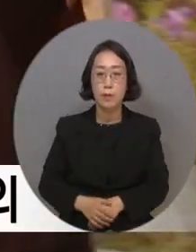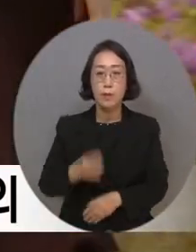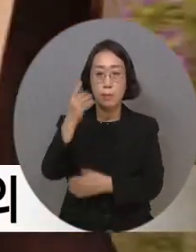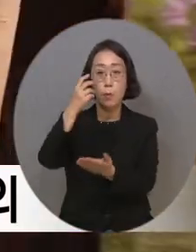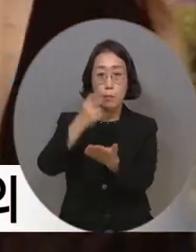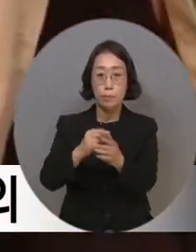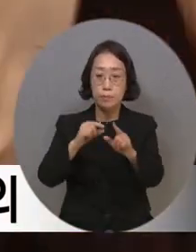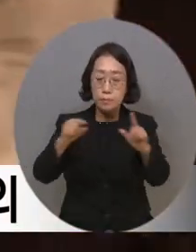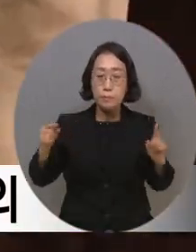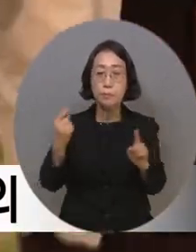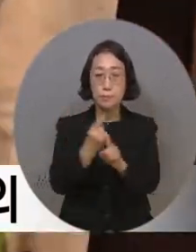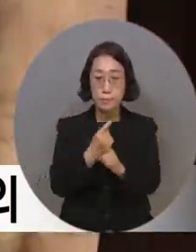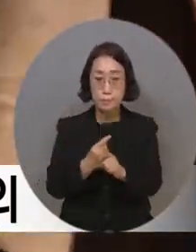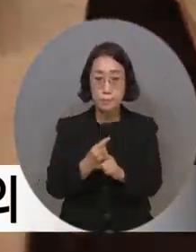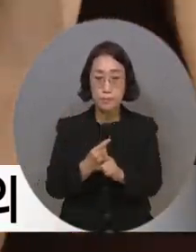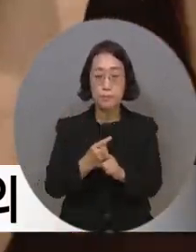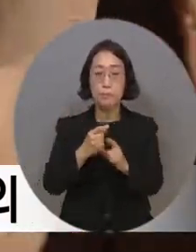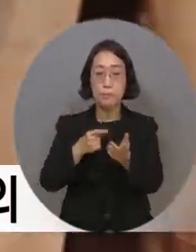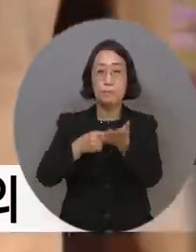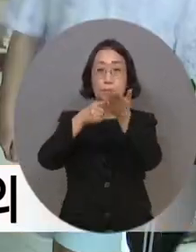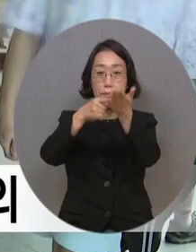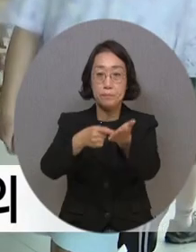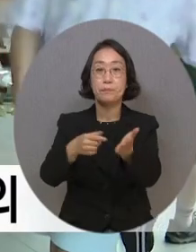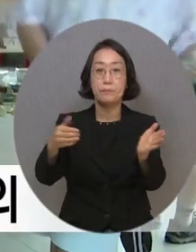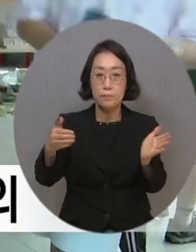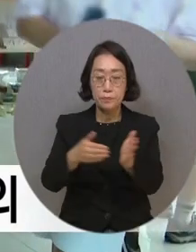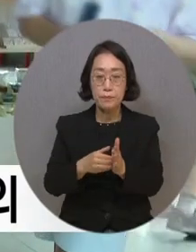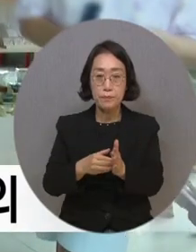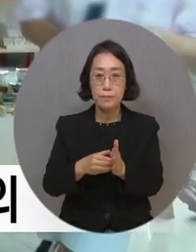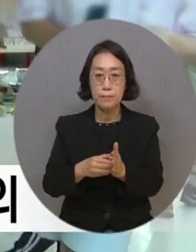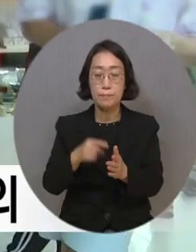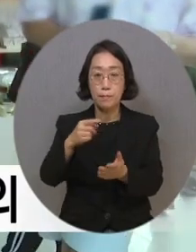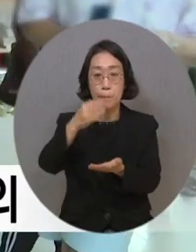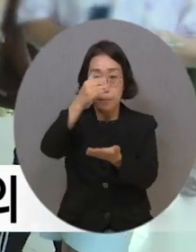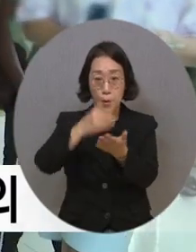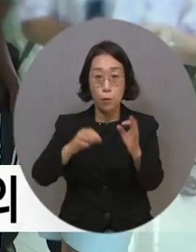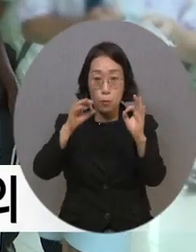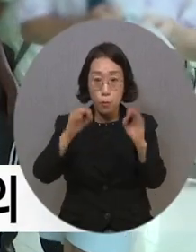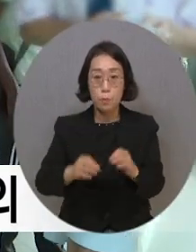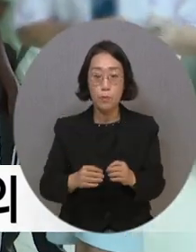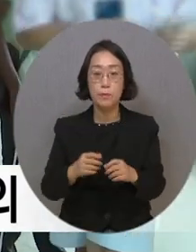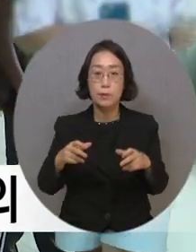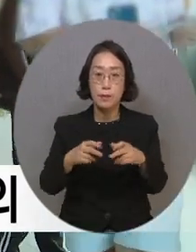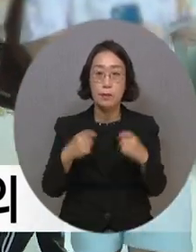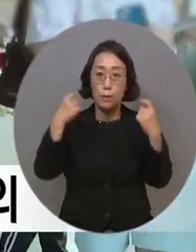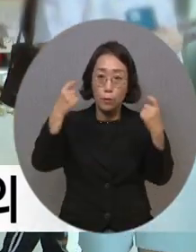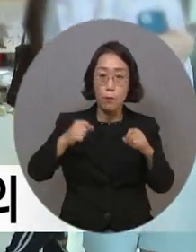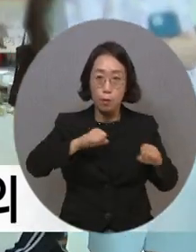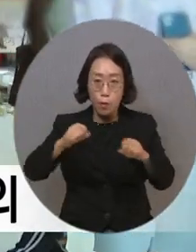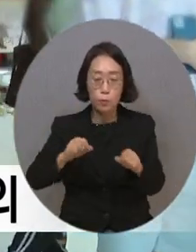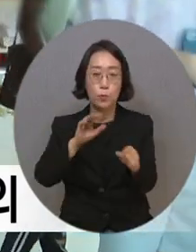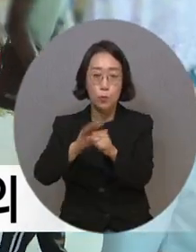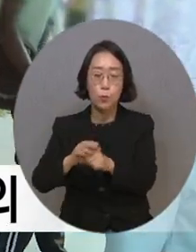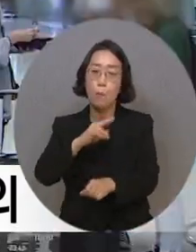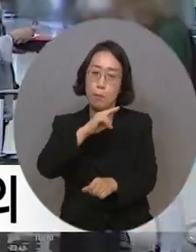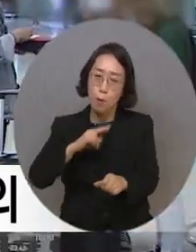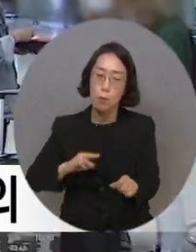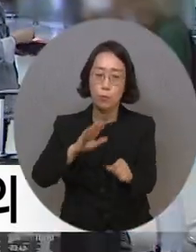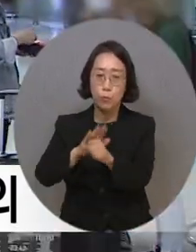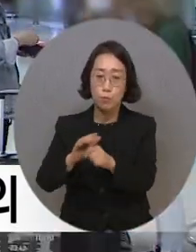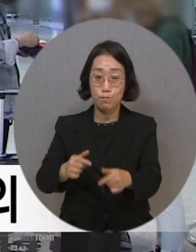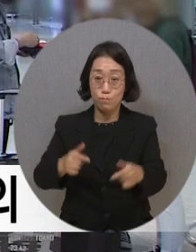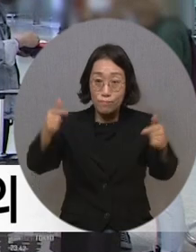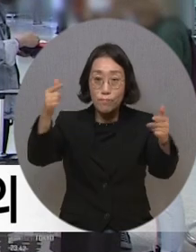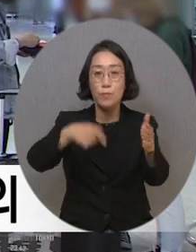관광기본법 일부 개정 법률안을 발의했습니다. 해당 개정안에는 장애인 관광활동의 지원과 접근성 신장에 관한